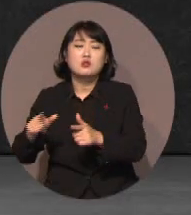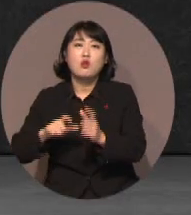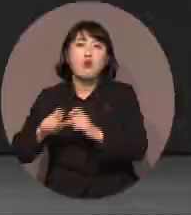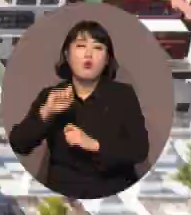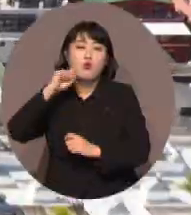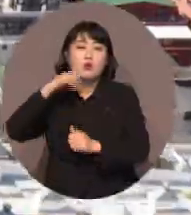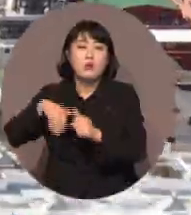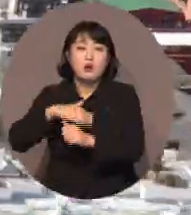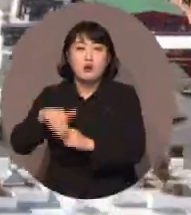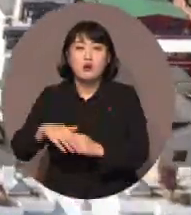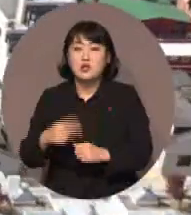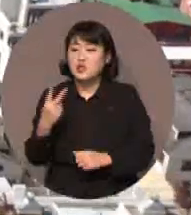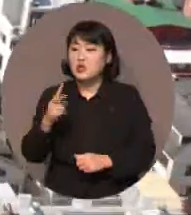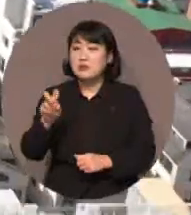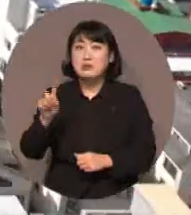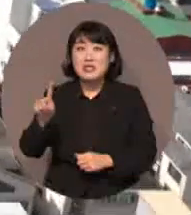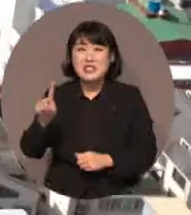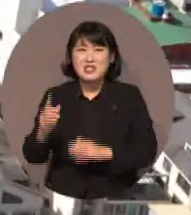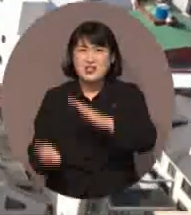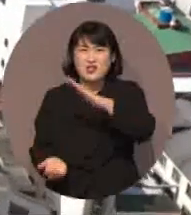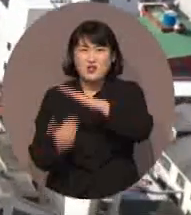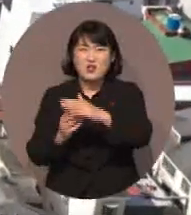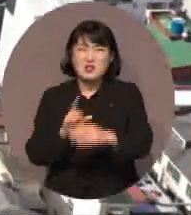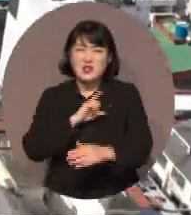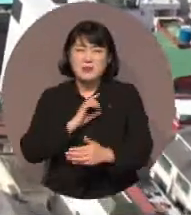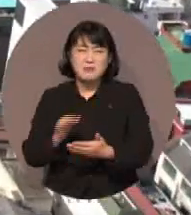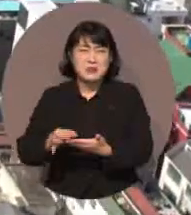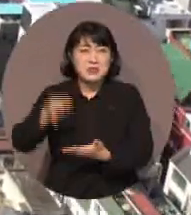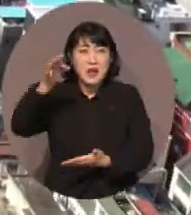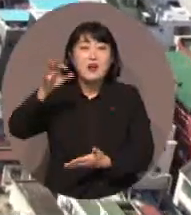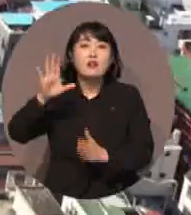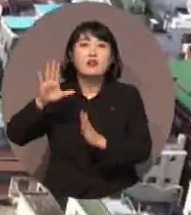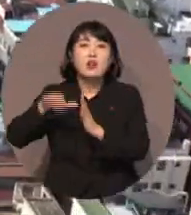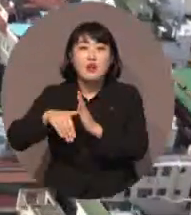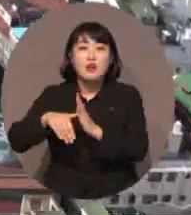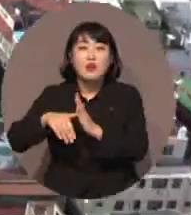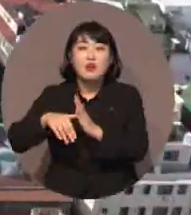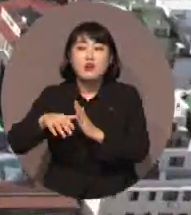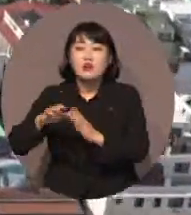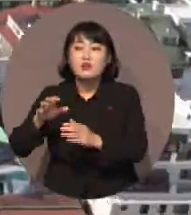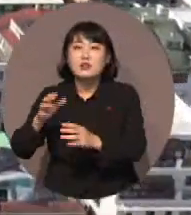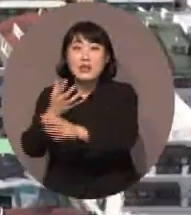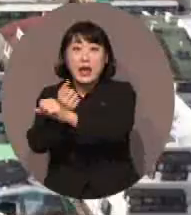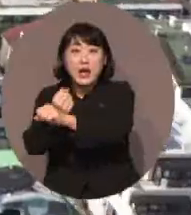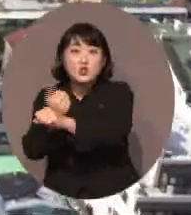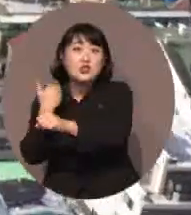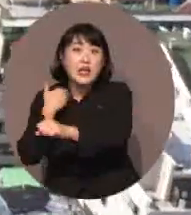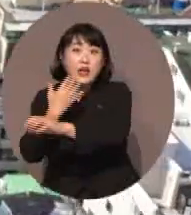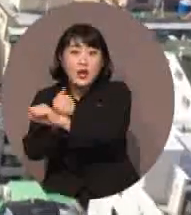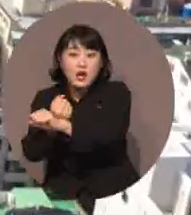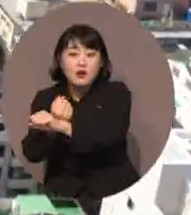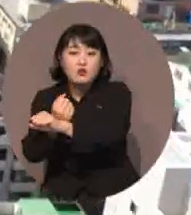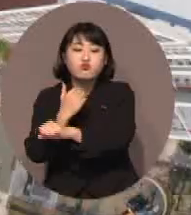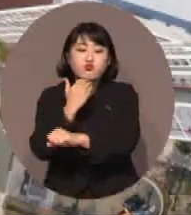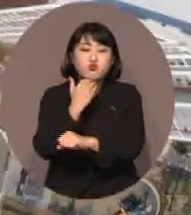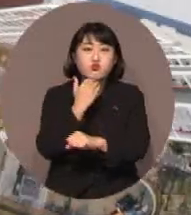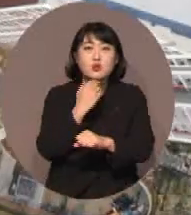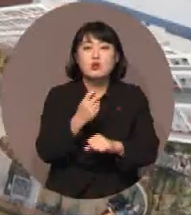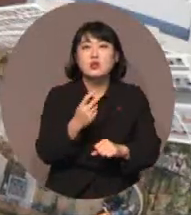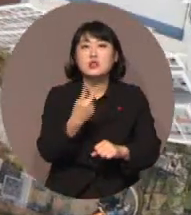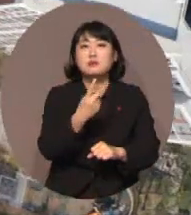고점을 찍었던 지난 2021년 전세계약의 만기가 도래하는 올 하반기 전망은 더 어둡습니다